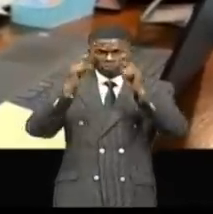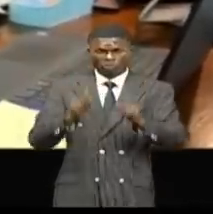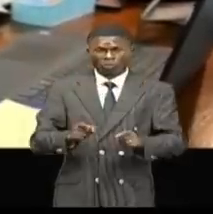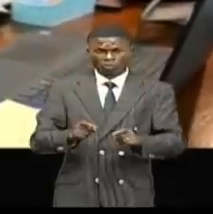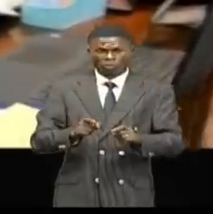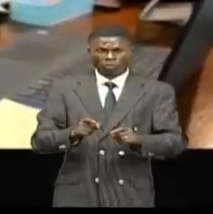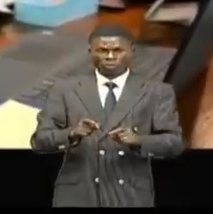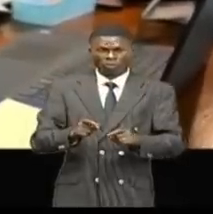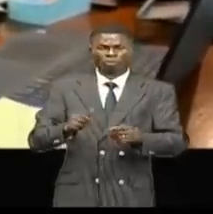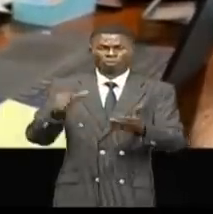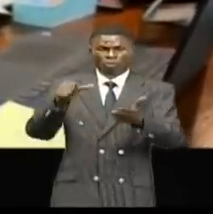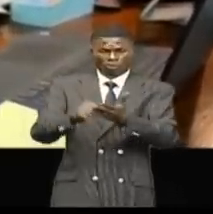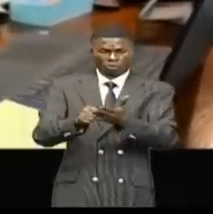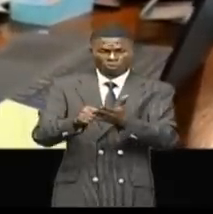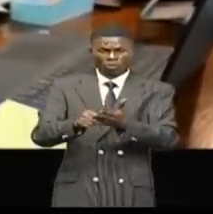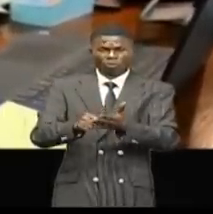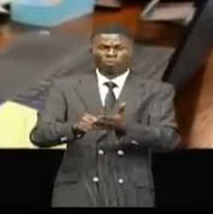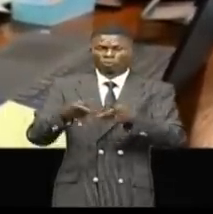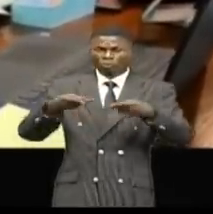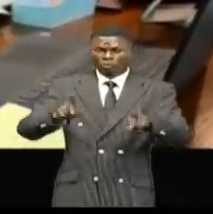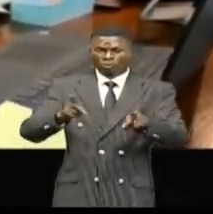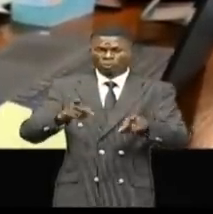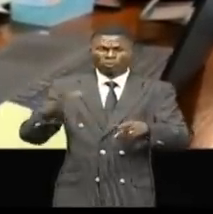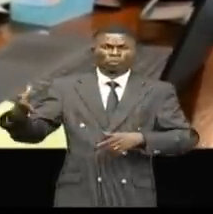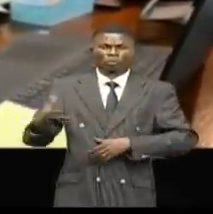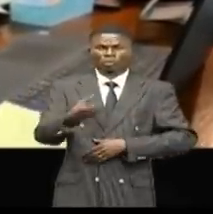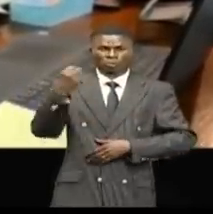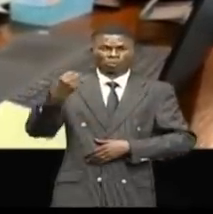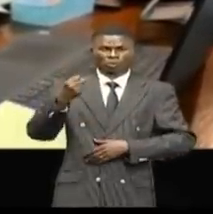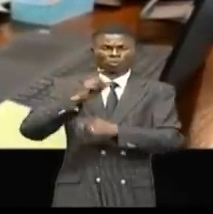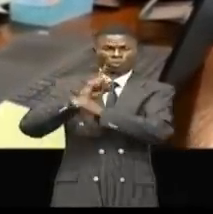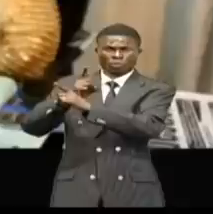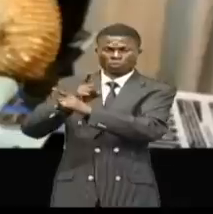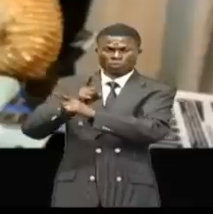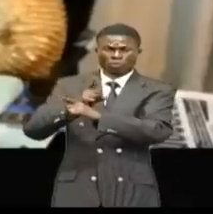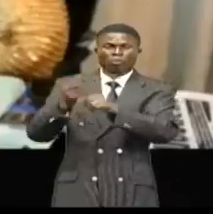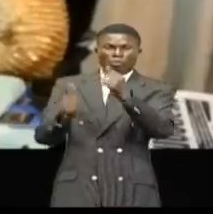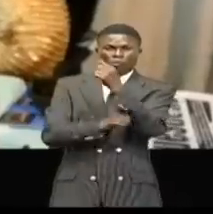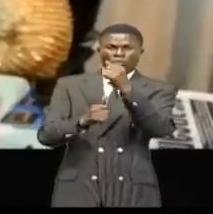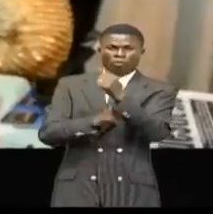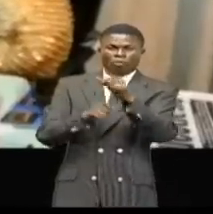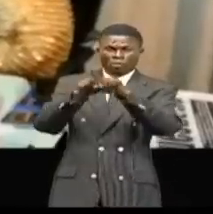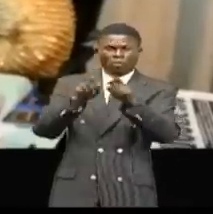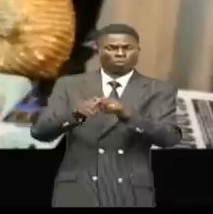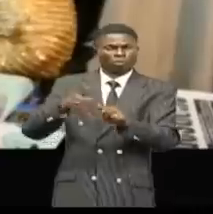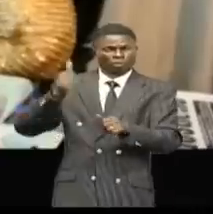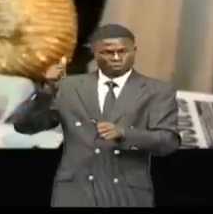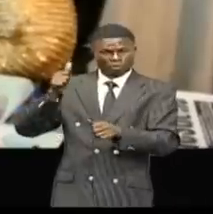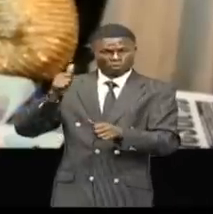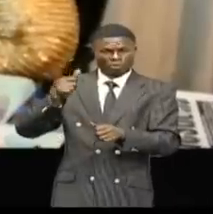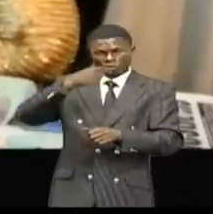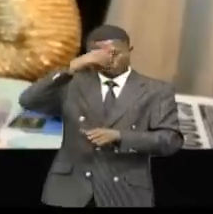retrait d'agrément de la BIAC SA était requise pour protéger les épargnants et éviter